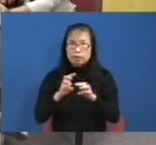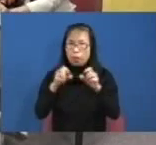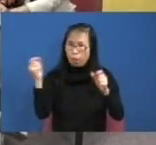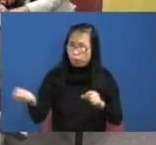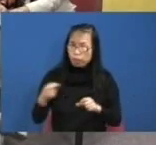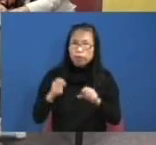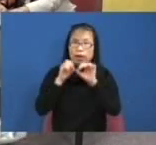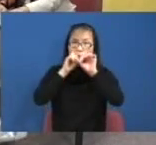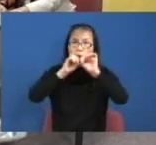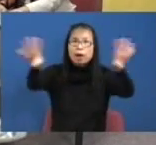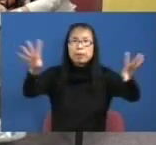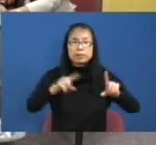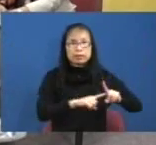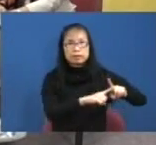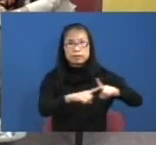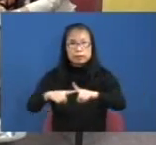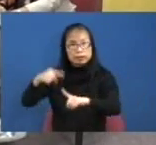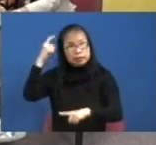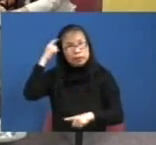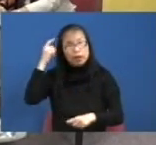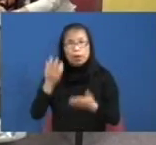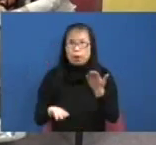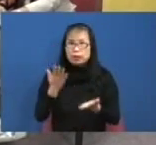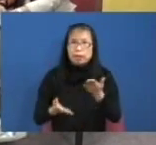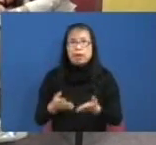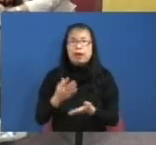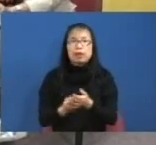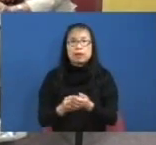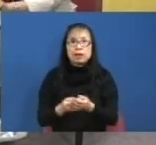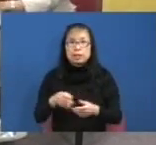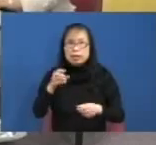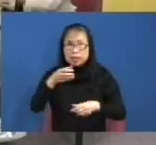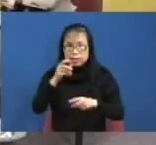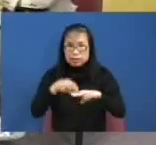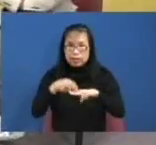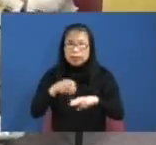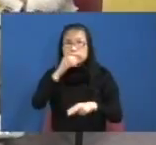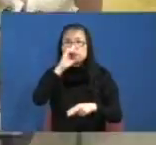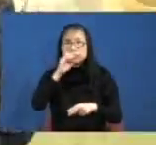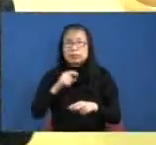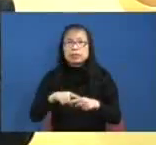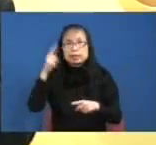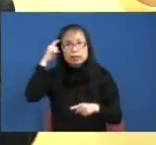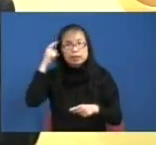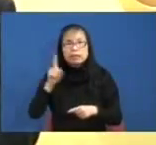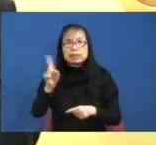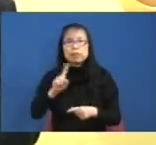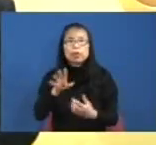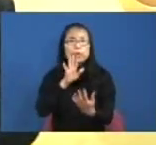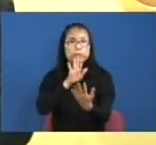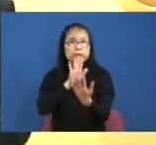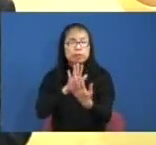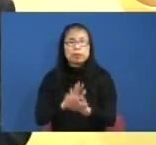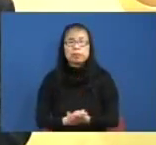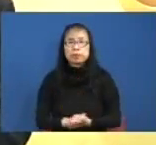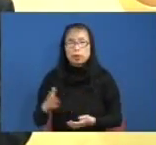啲市民聽，又或者話俾啲業界聽，令到佢哋咧點樣去面對，點樣立刻去處理。咁